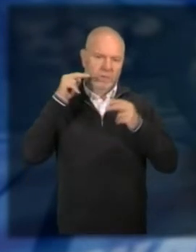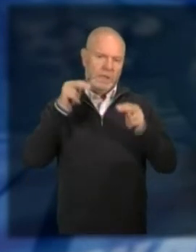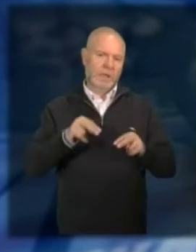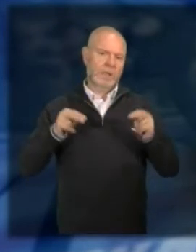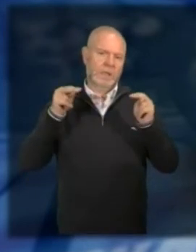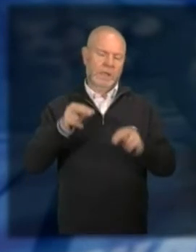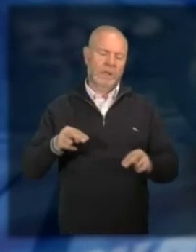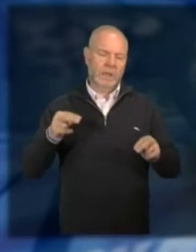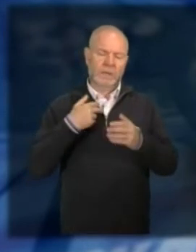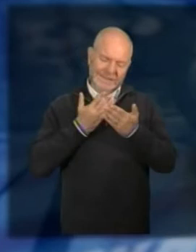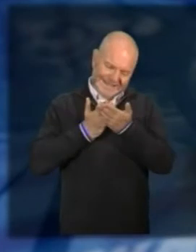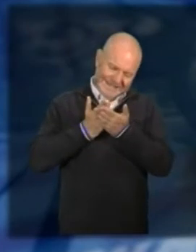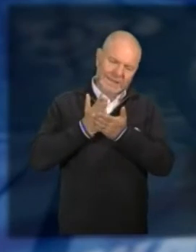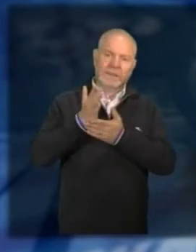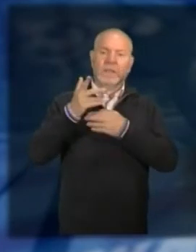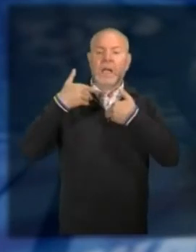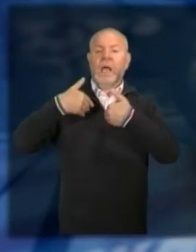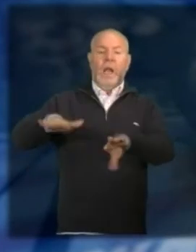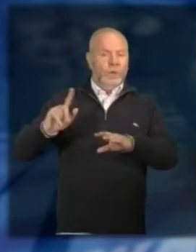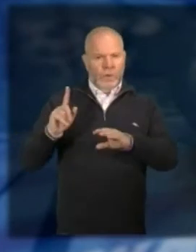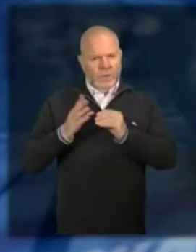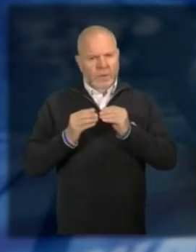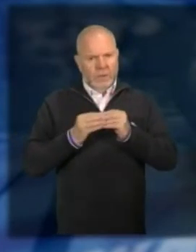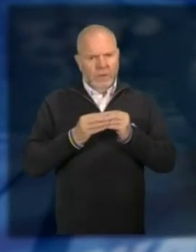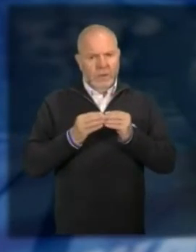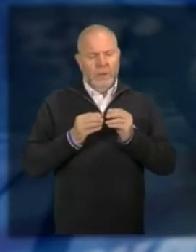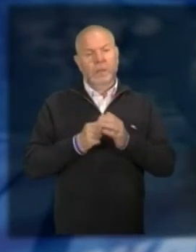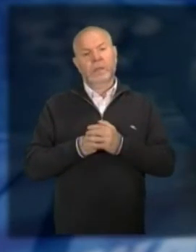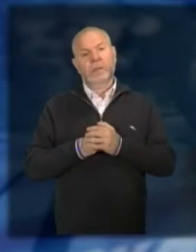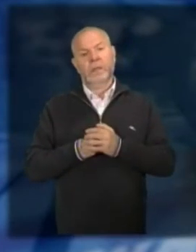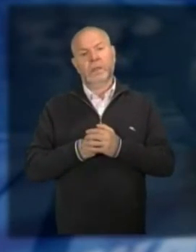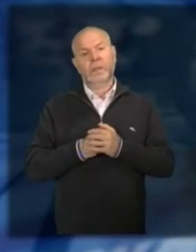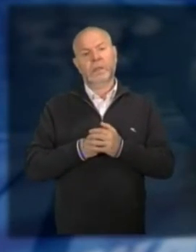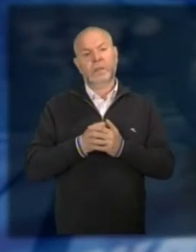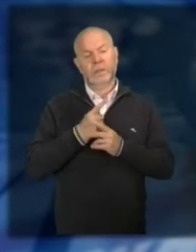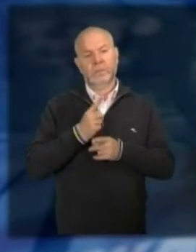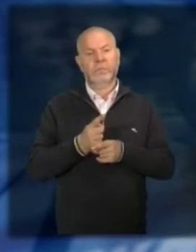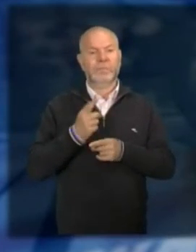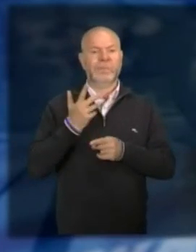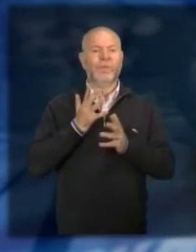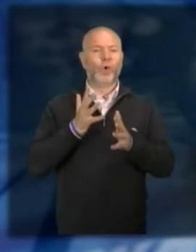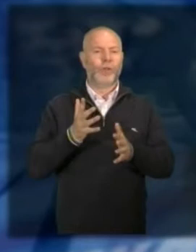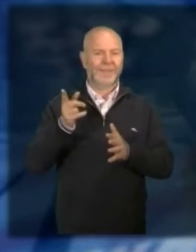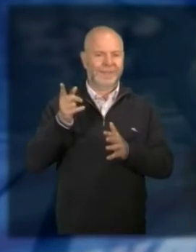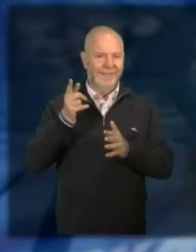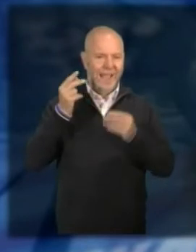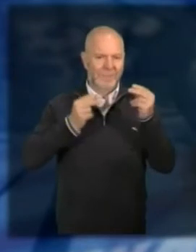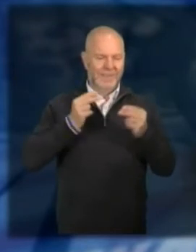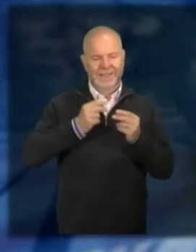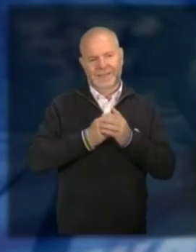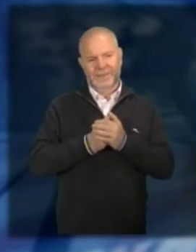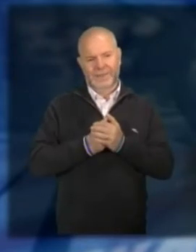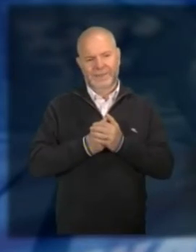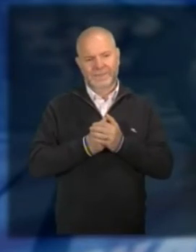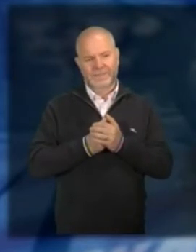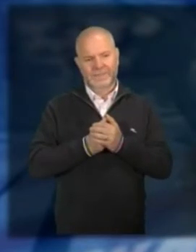questa direzione, senza lasciare un'opera incompiuta ma concludendola, in osservanza anche delle volontà delle amministrazioni precedenti. E a tal proposito il sindaco di Santa